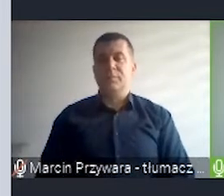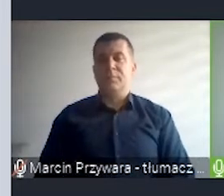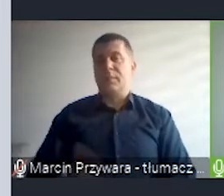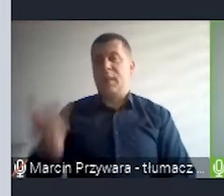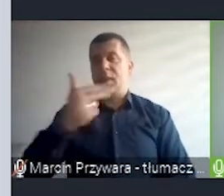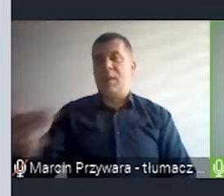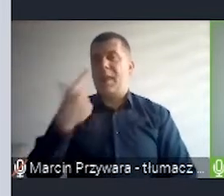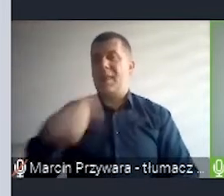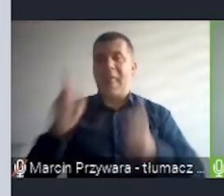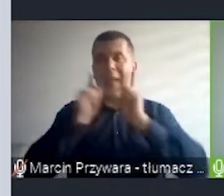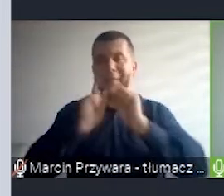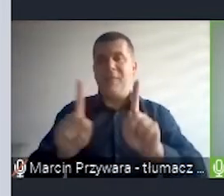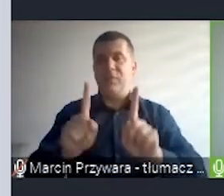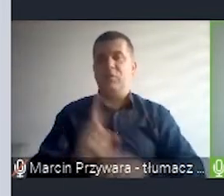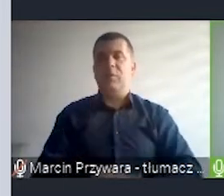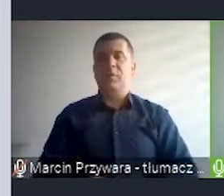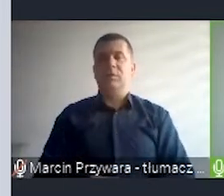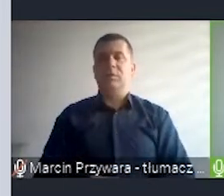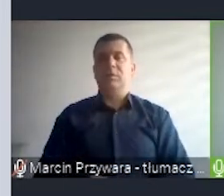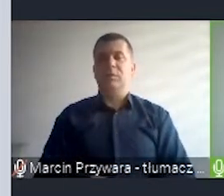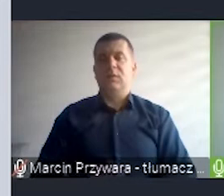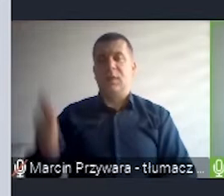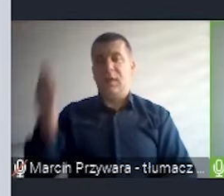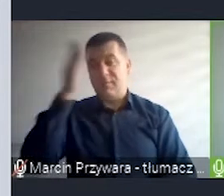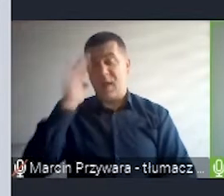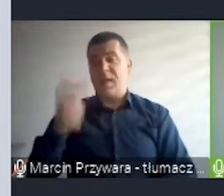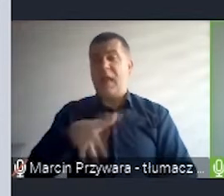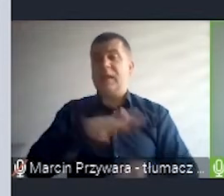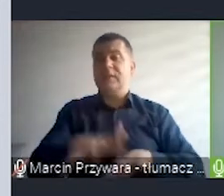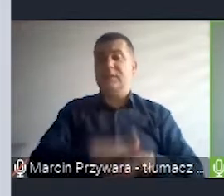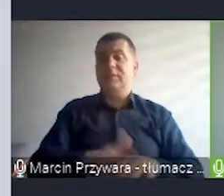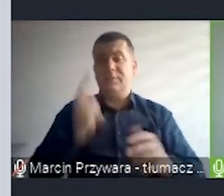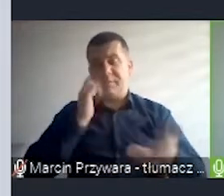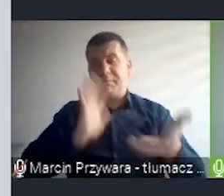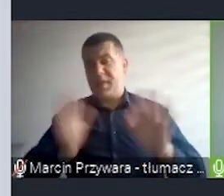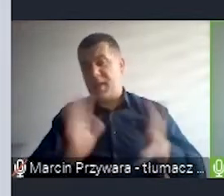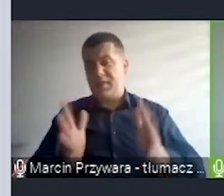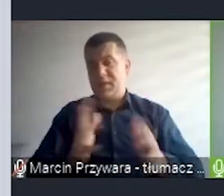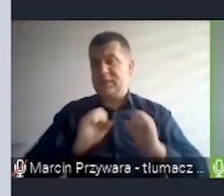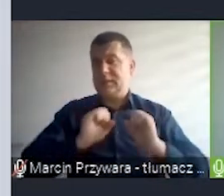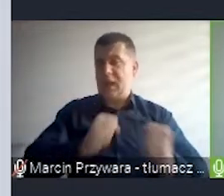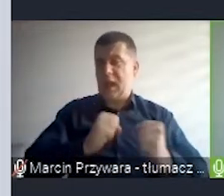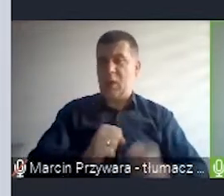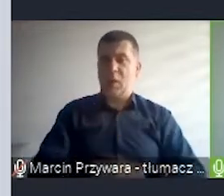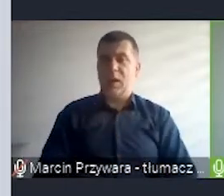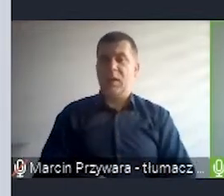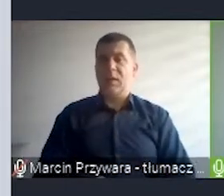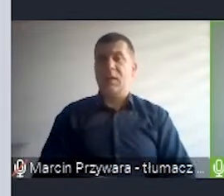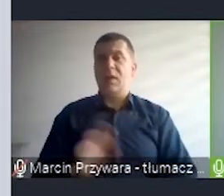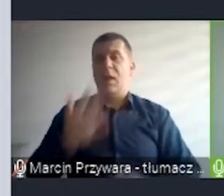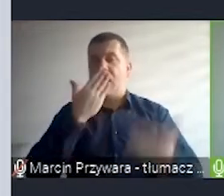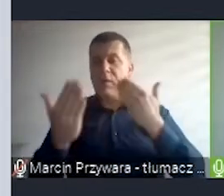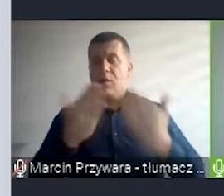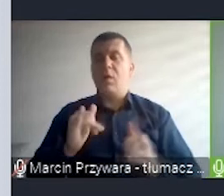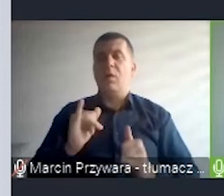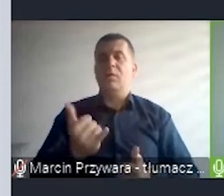temacie nieprawidłowości, wiecie już, jak ten system mniej więcej działa, jeśli chodzi o konstrukcję.